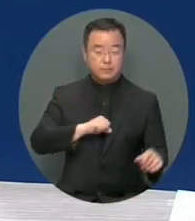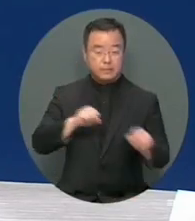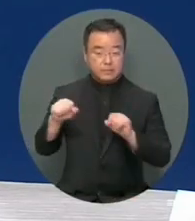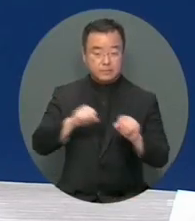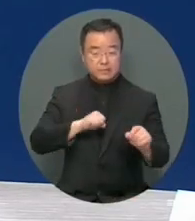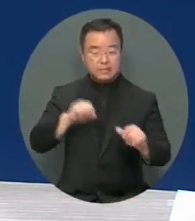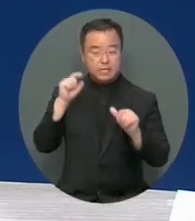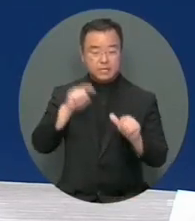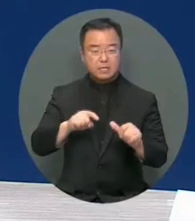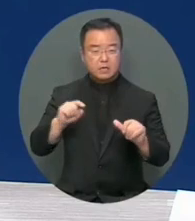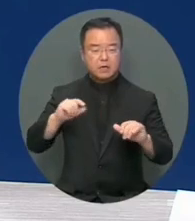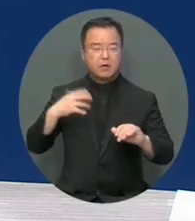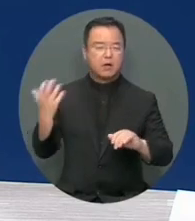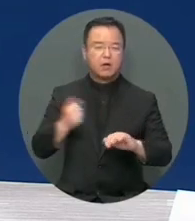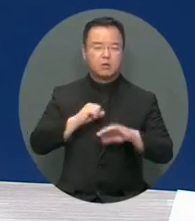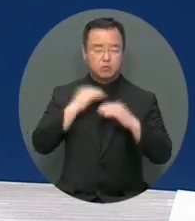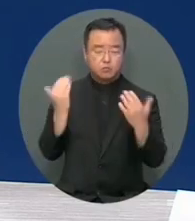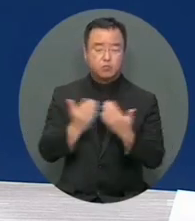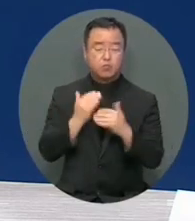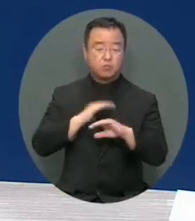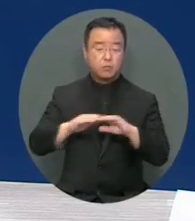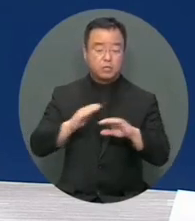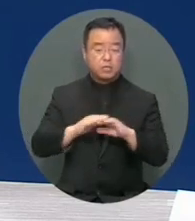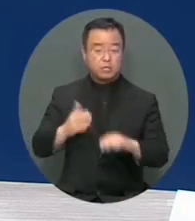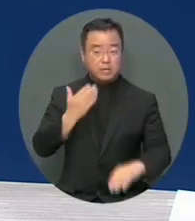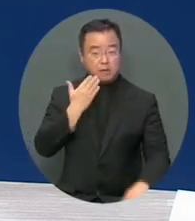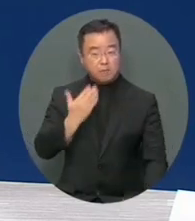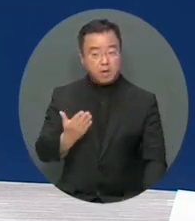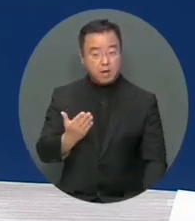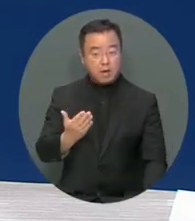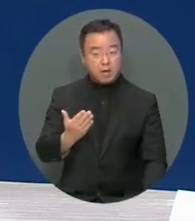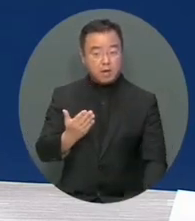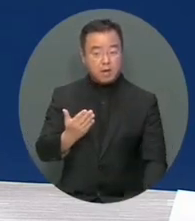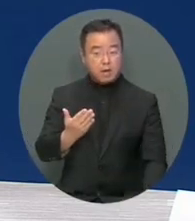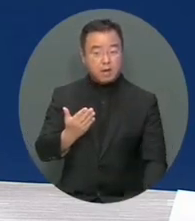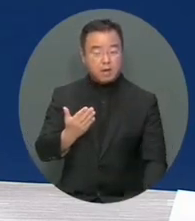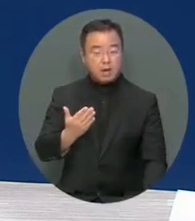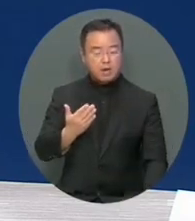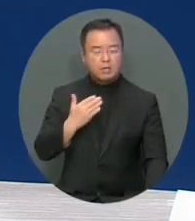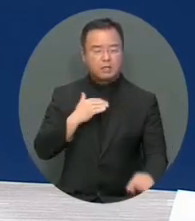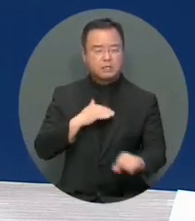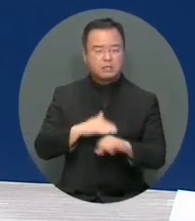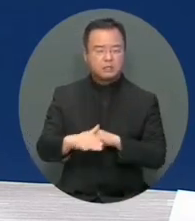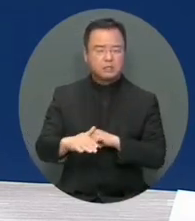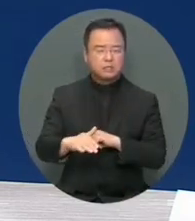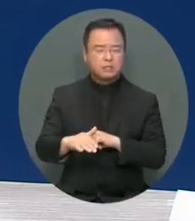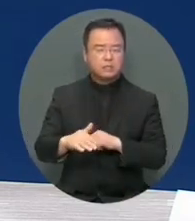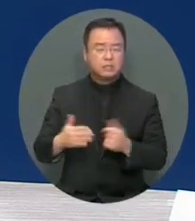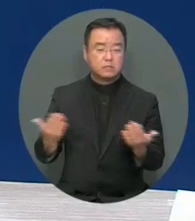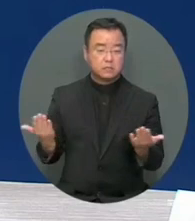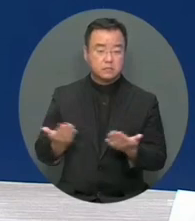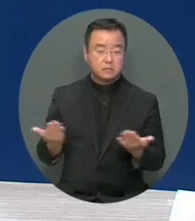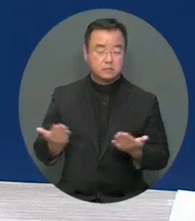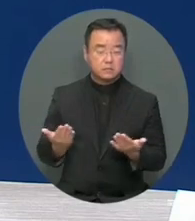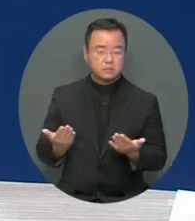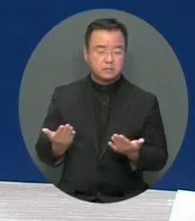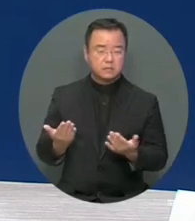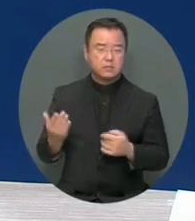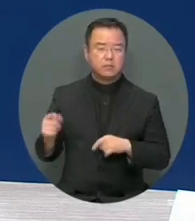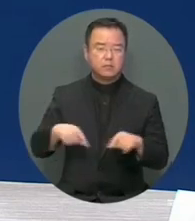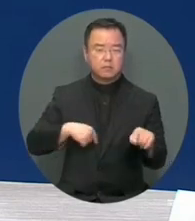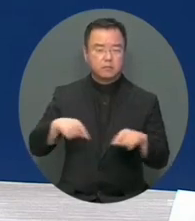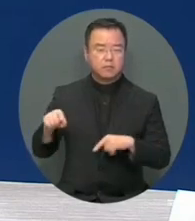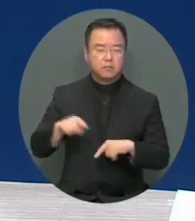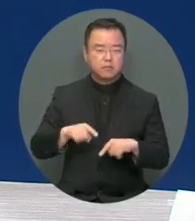시행령으로 모든 것을 해결할 수 있다는 식의 과도한 시행령 의존 정치는